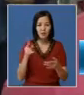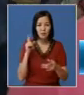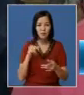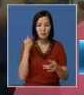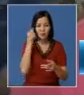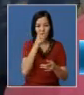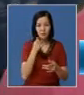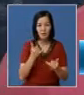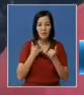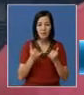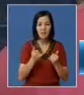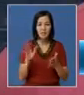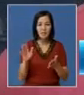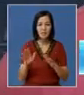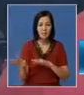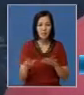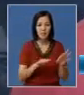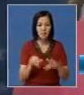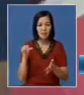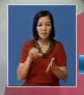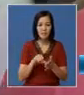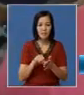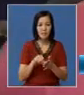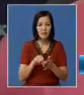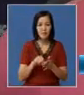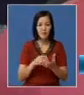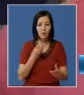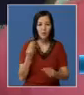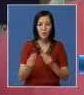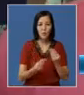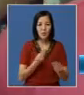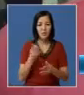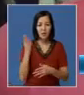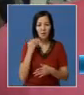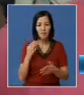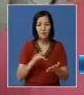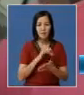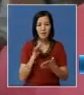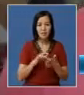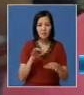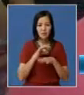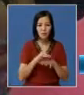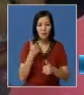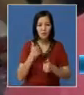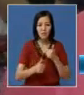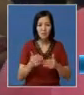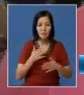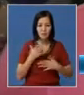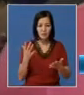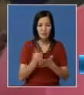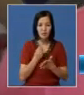100 жылдығына арналған шаралардың барлығына қатыстық. Десе де осы ойында, осы Алматы төрінде өткен жарыста біздің жолымыз